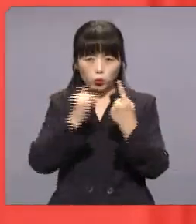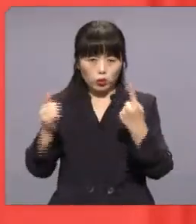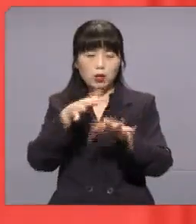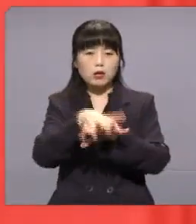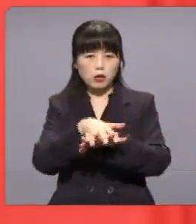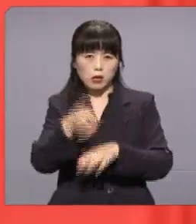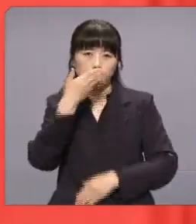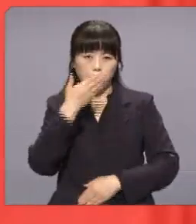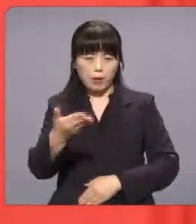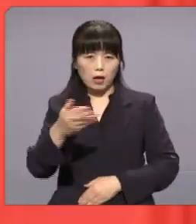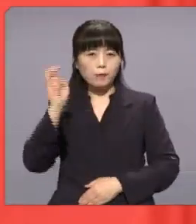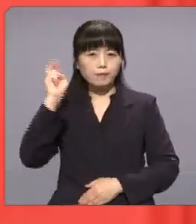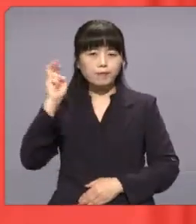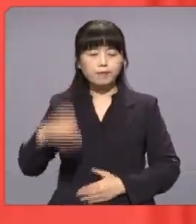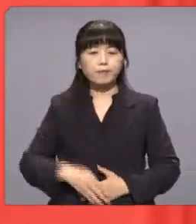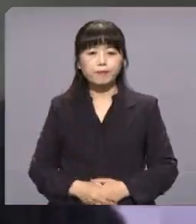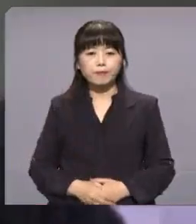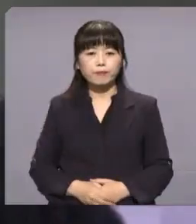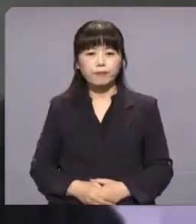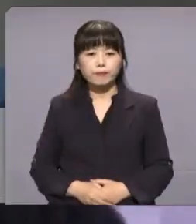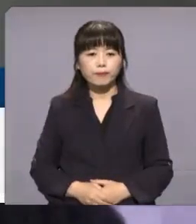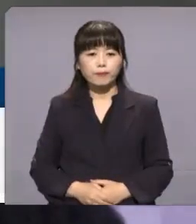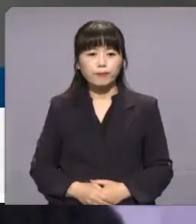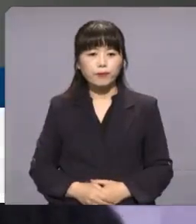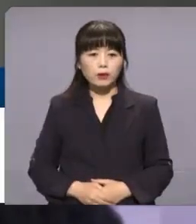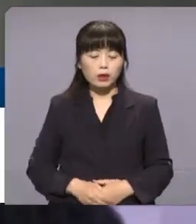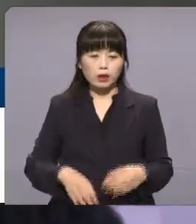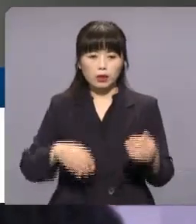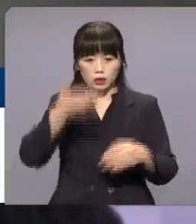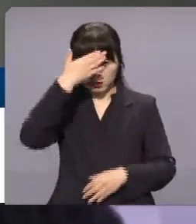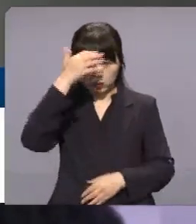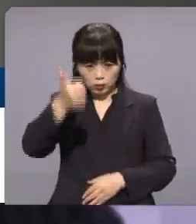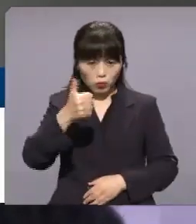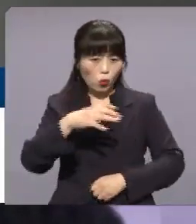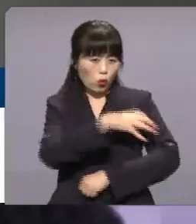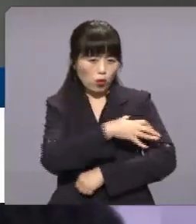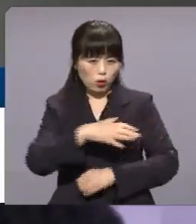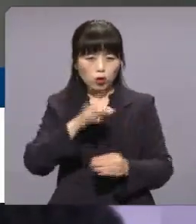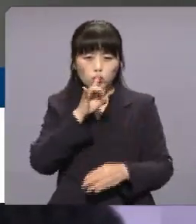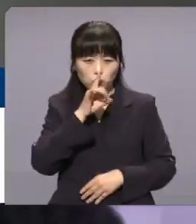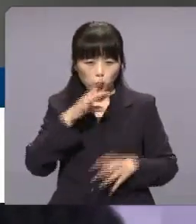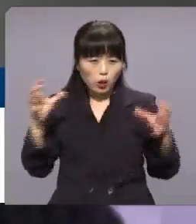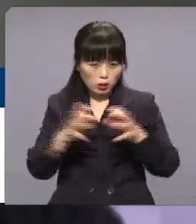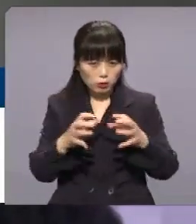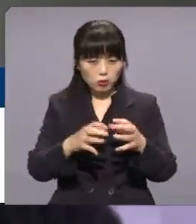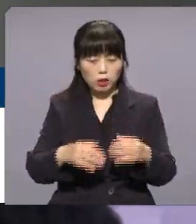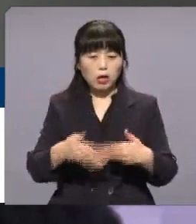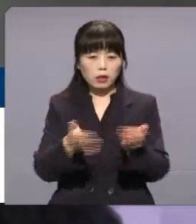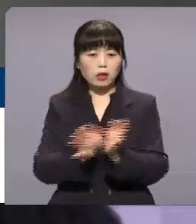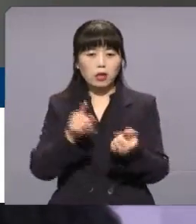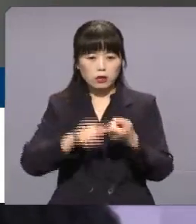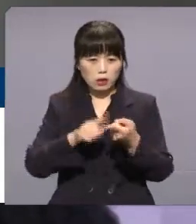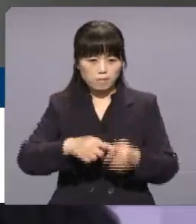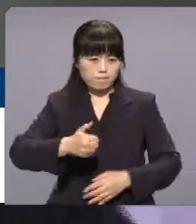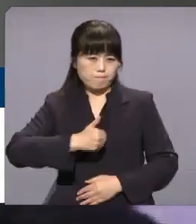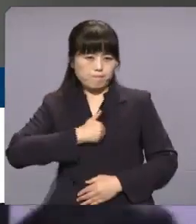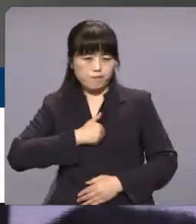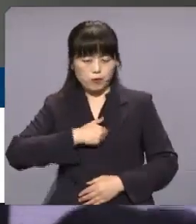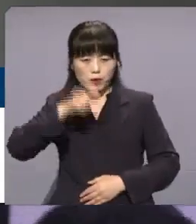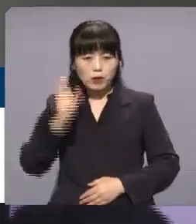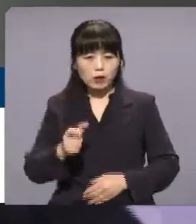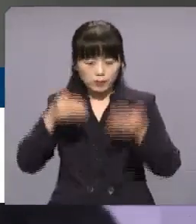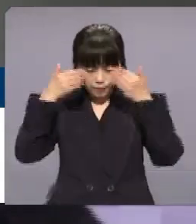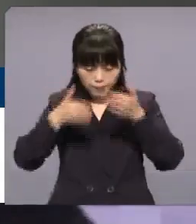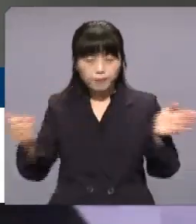체제가 가능해질 것으로 보입니다. 시진핑 centralized power in his own office. And focused on trying to make the party much